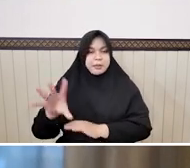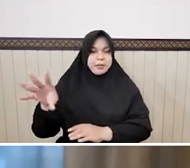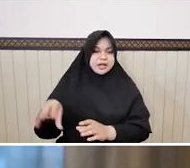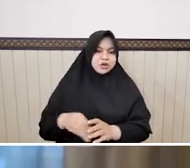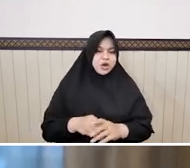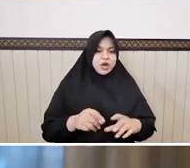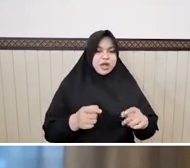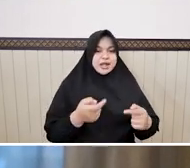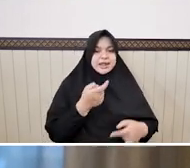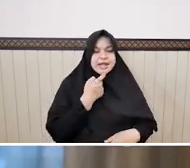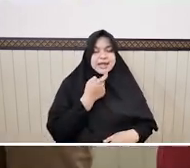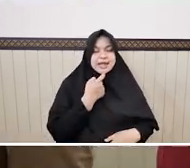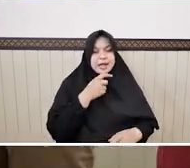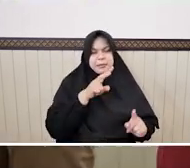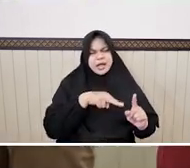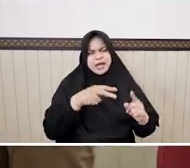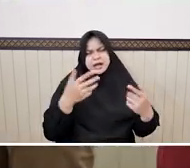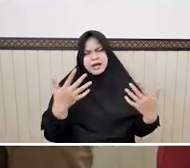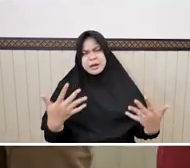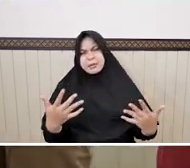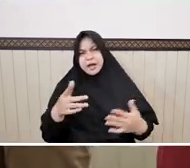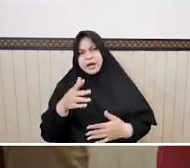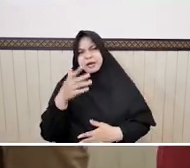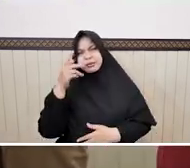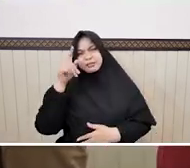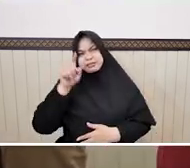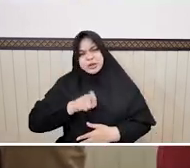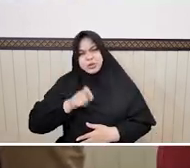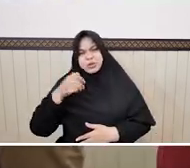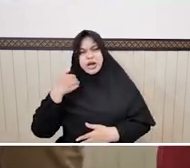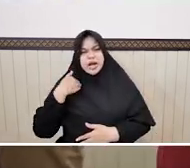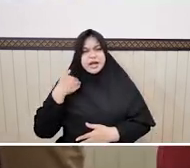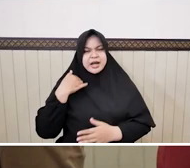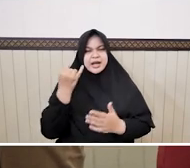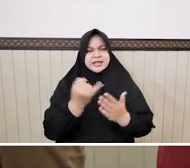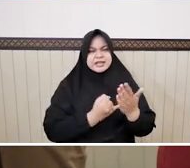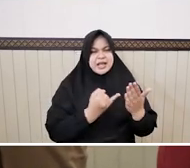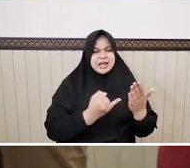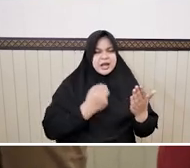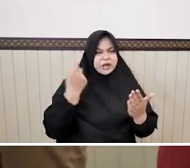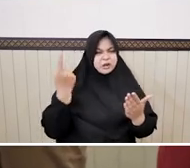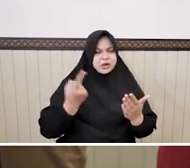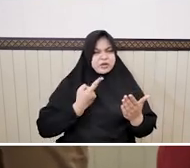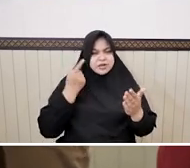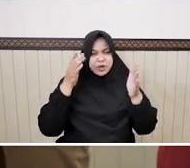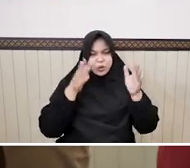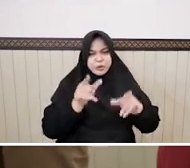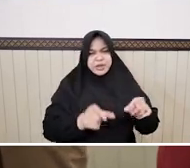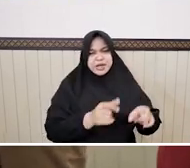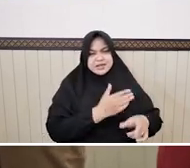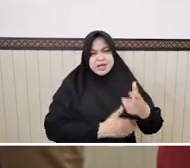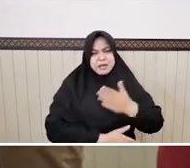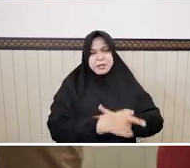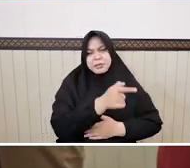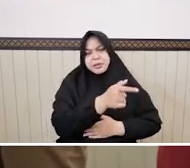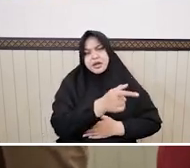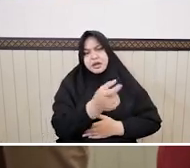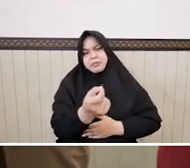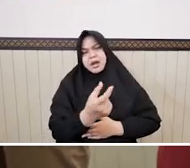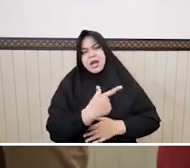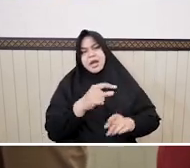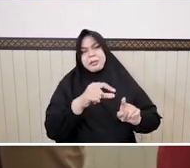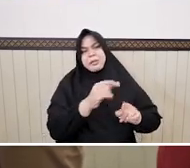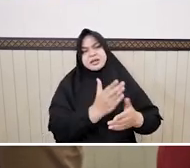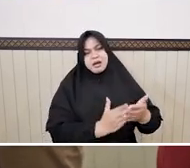tentang paradigma ke rokok perlu ada design universal untuk penyandang disabilitas karena mereka bayar pajak